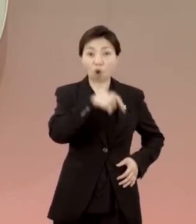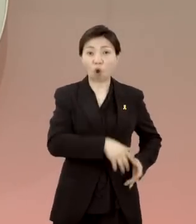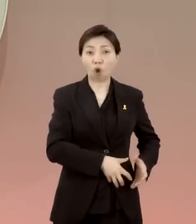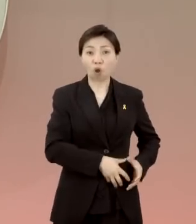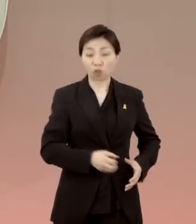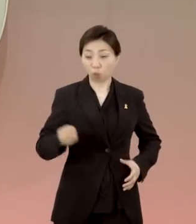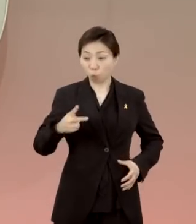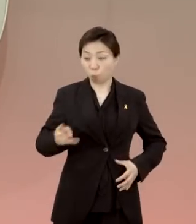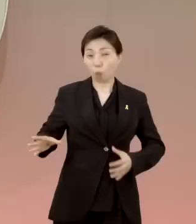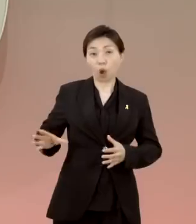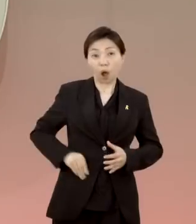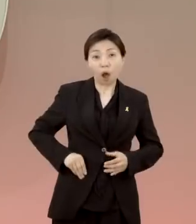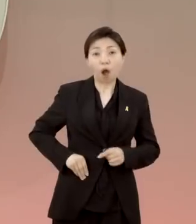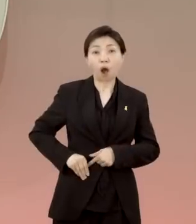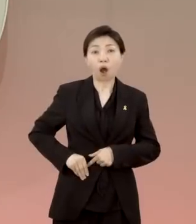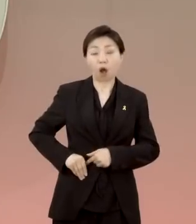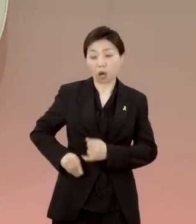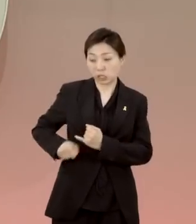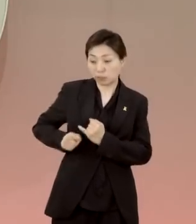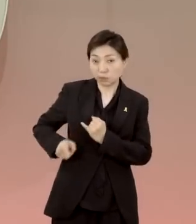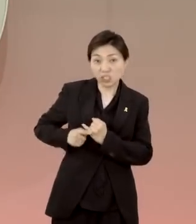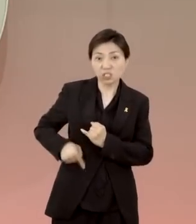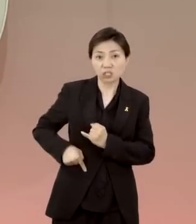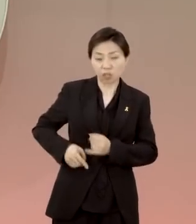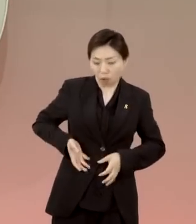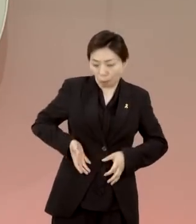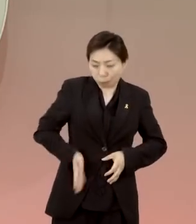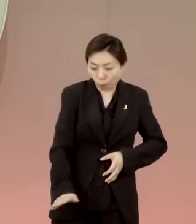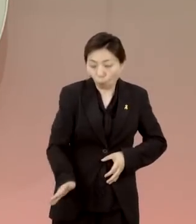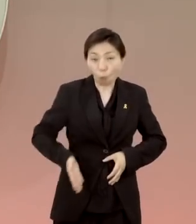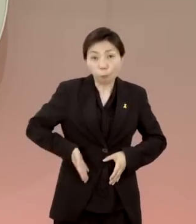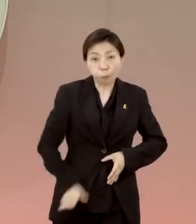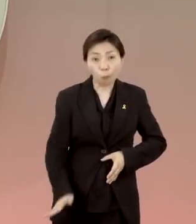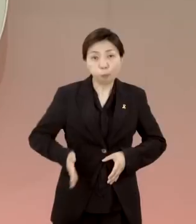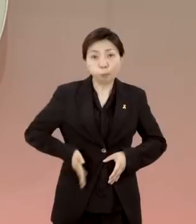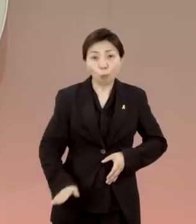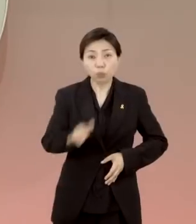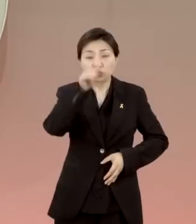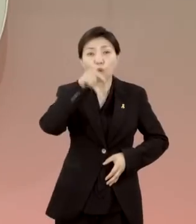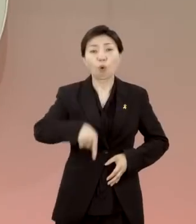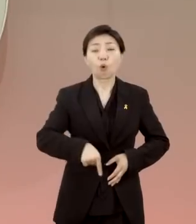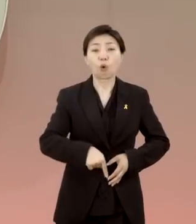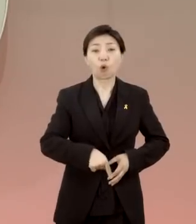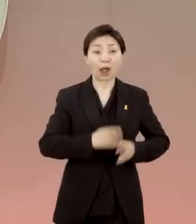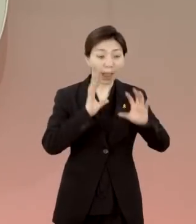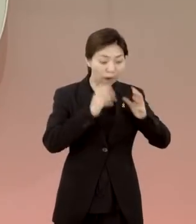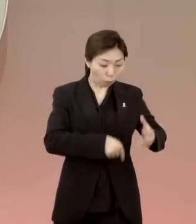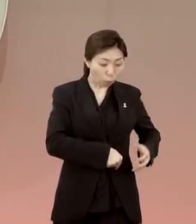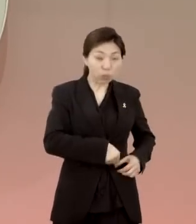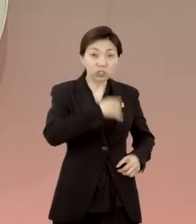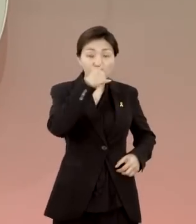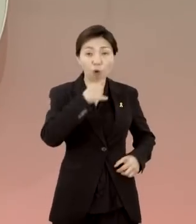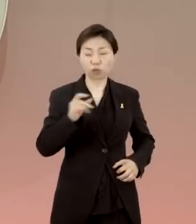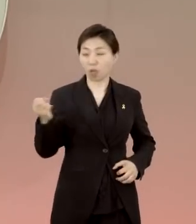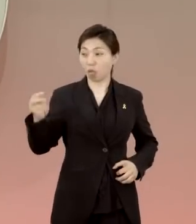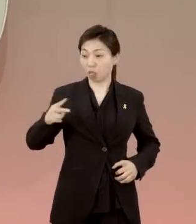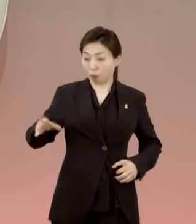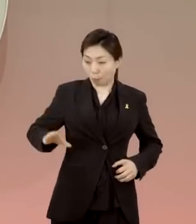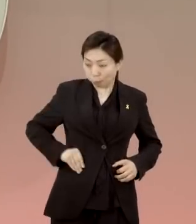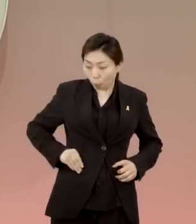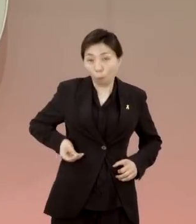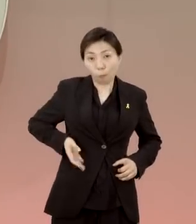상태에서 또 임신을 해서 애를 낳고 또 임신을 해서 애를 낳고